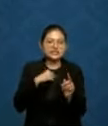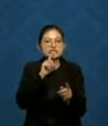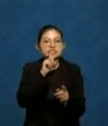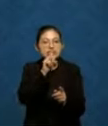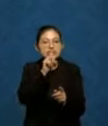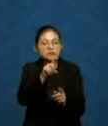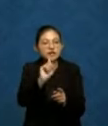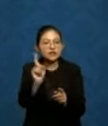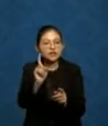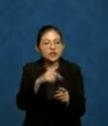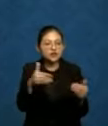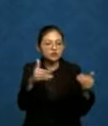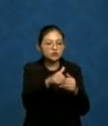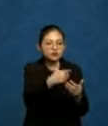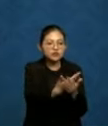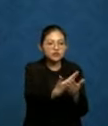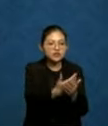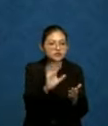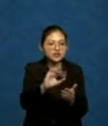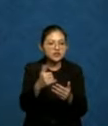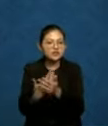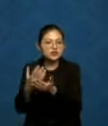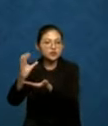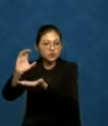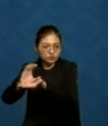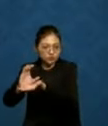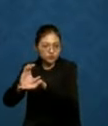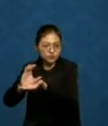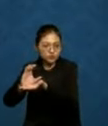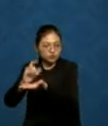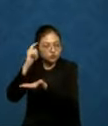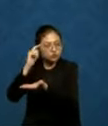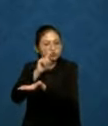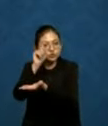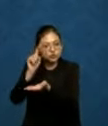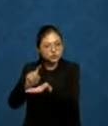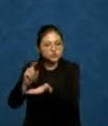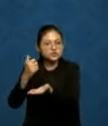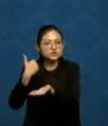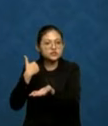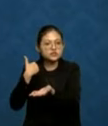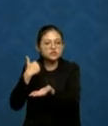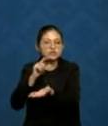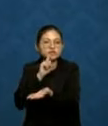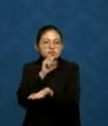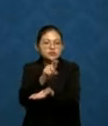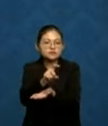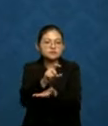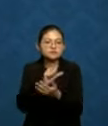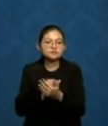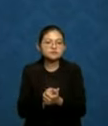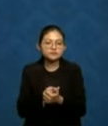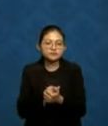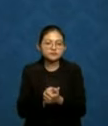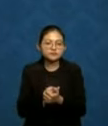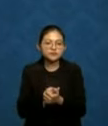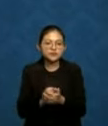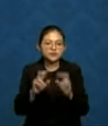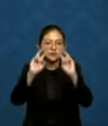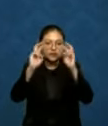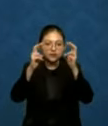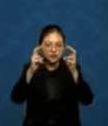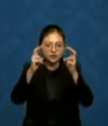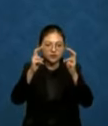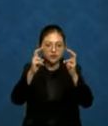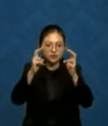นะครับไม่ใช่เรื่องของการเงินโดยตรงครับแต่เป็นเรื่องของกองทุนและผลสัมฤทธ์ของกองทุนครับประเด็นอยู่ตรงนี้ครับผมอยากจะถามเรื่องเอ่อเรื่องท่าน